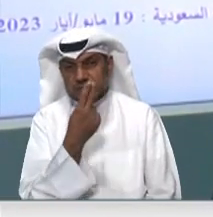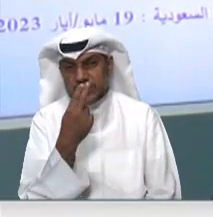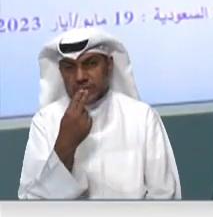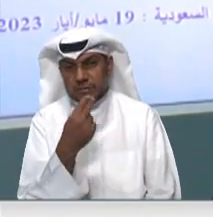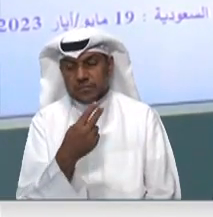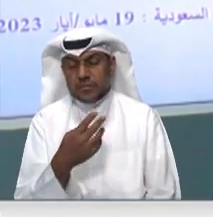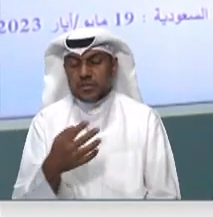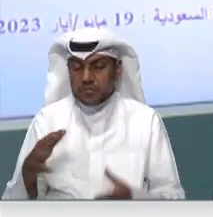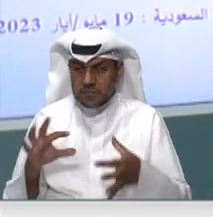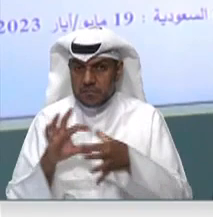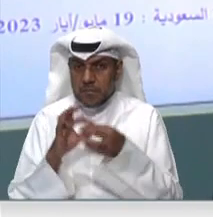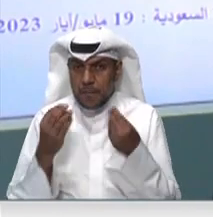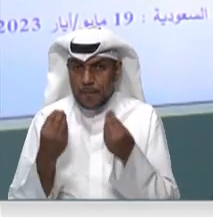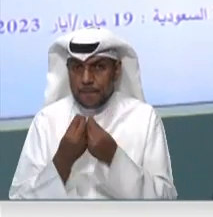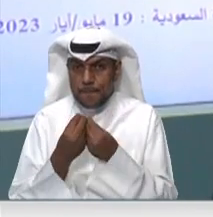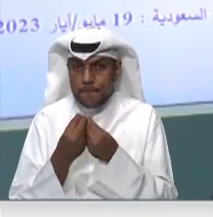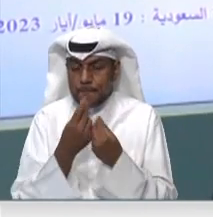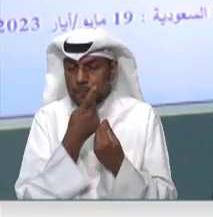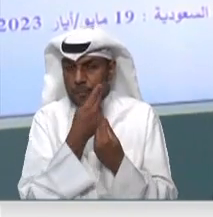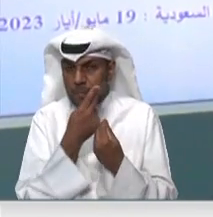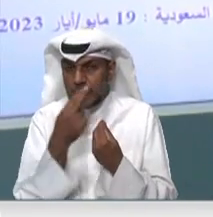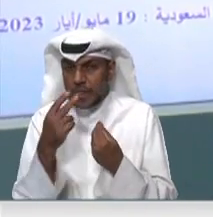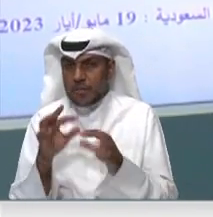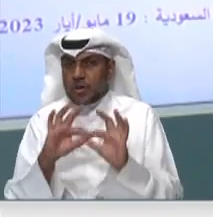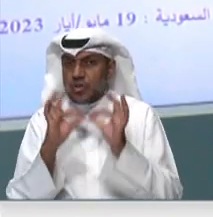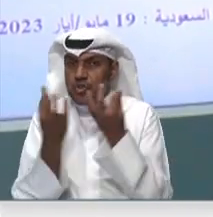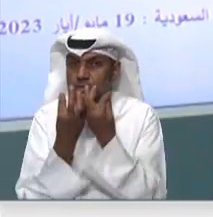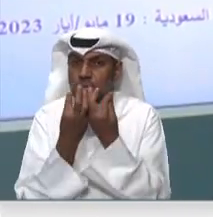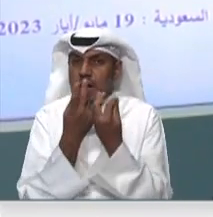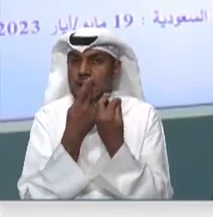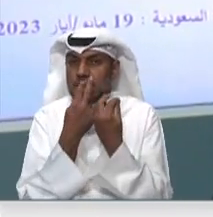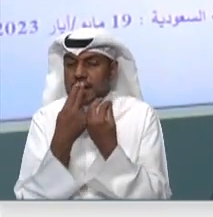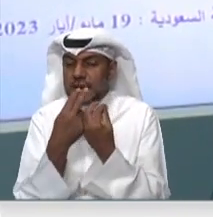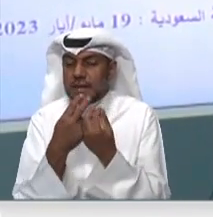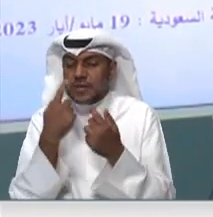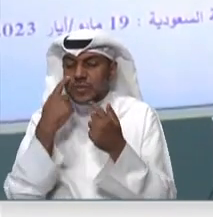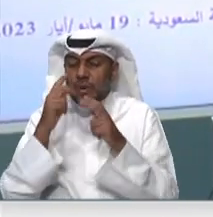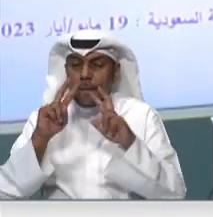الشبكات الاجتماعية والتعامل مع الشبكات الاجتماعية وطرق البحث على